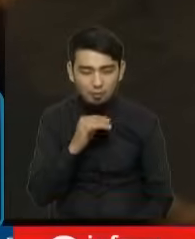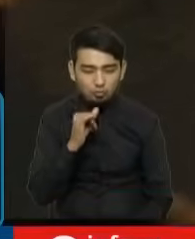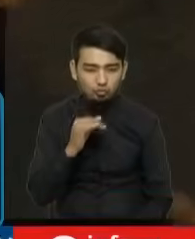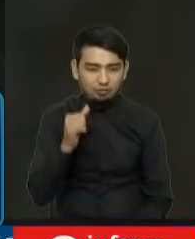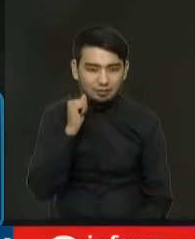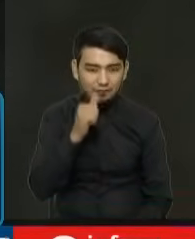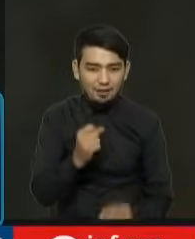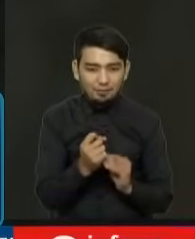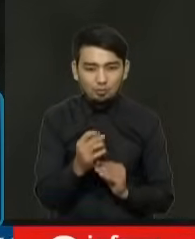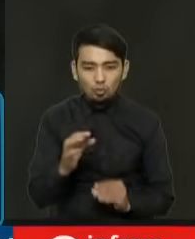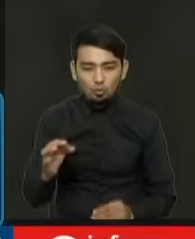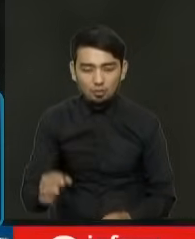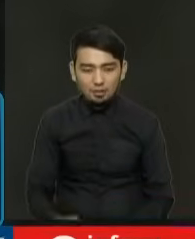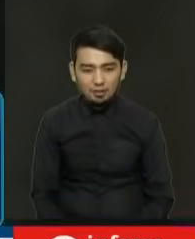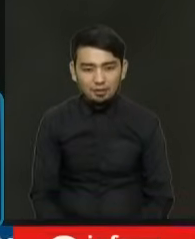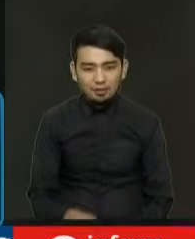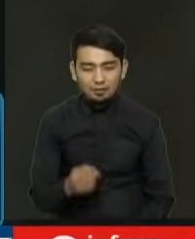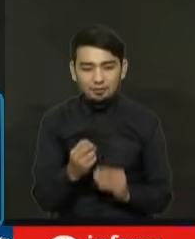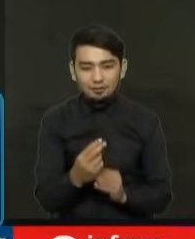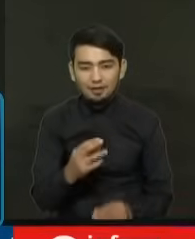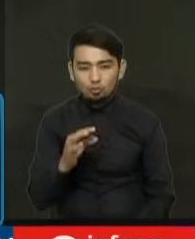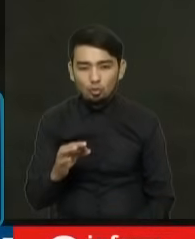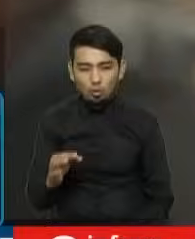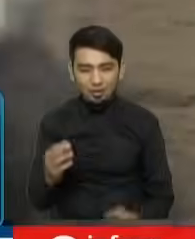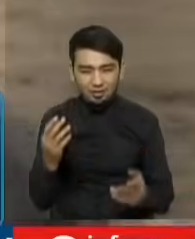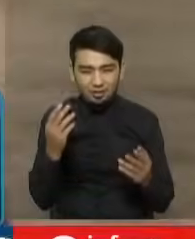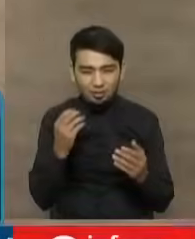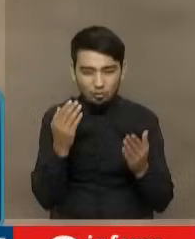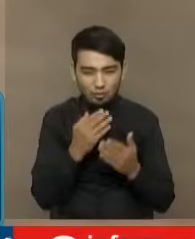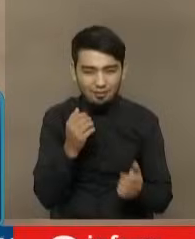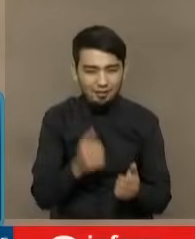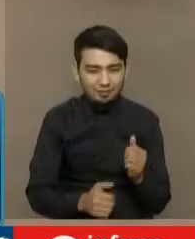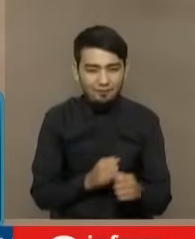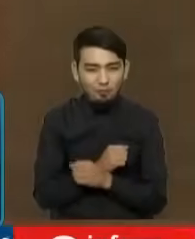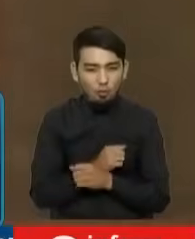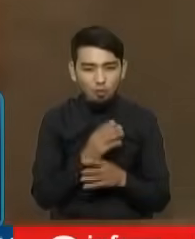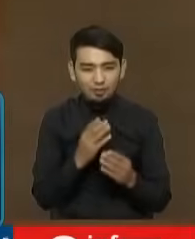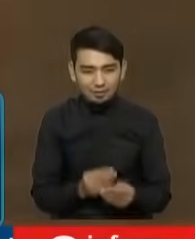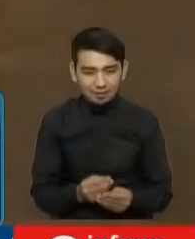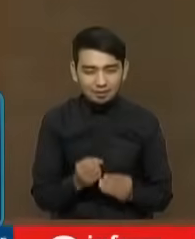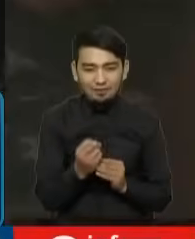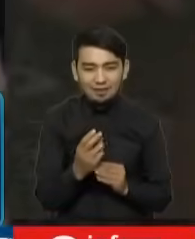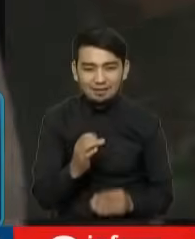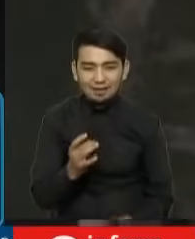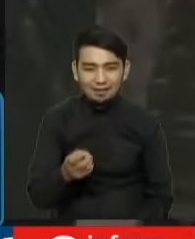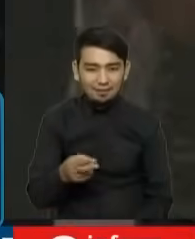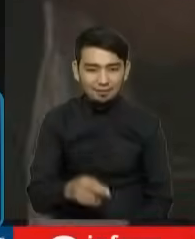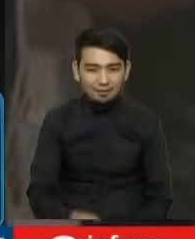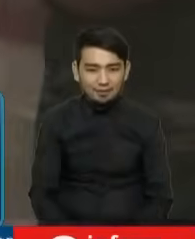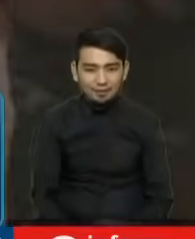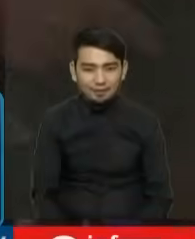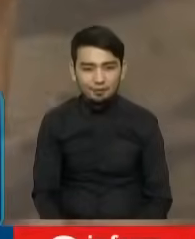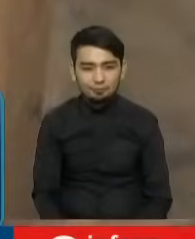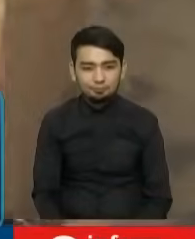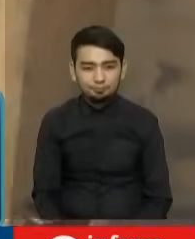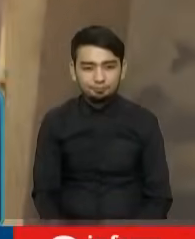в 11:00. Картина 12:00 будет выходить каждые выходные. Всего 12 серий. Ануар